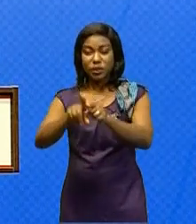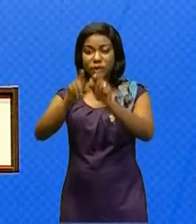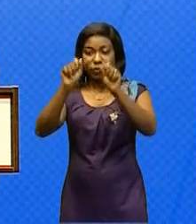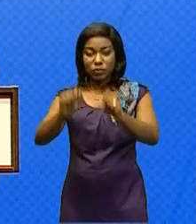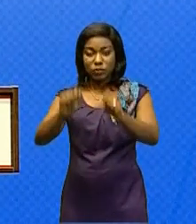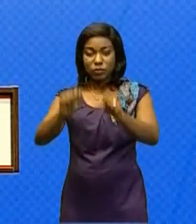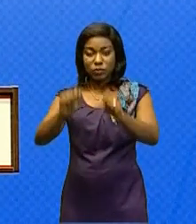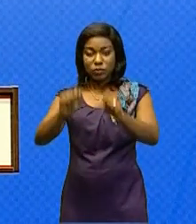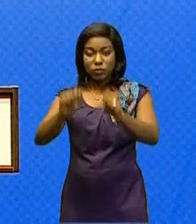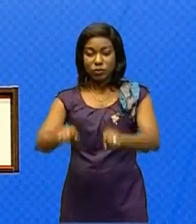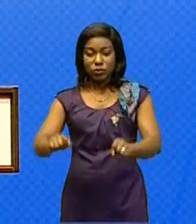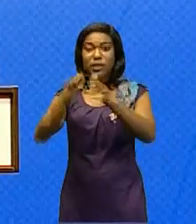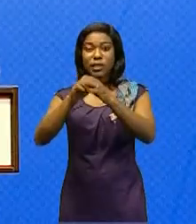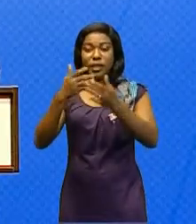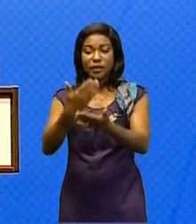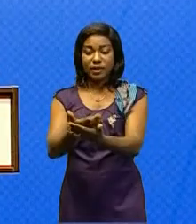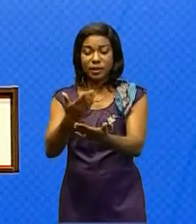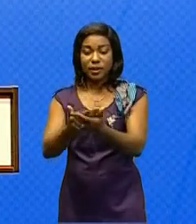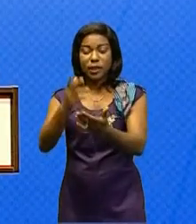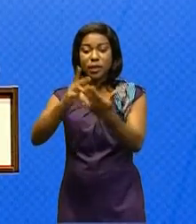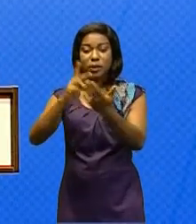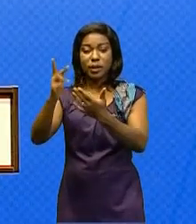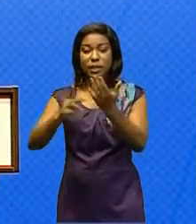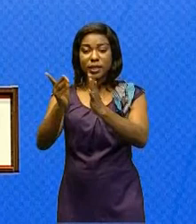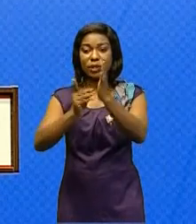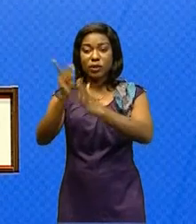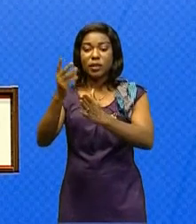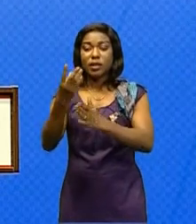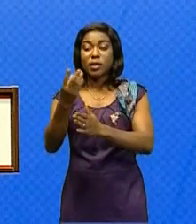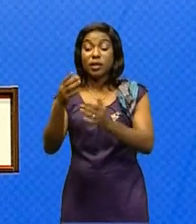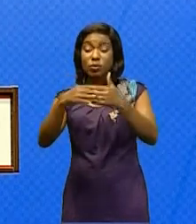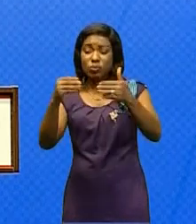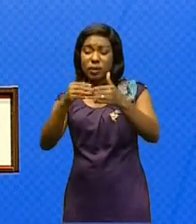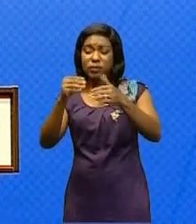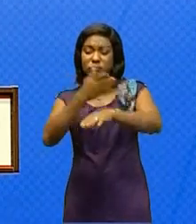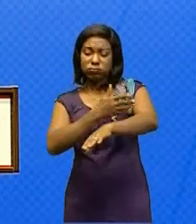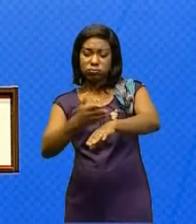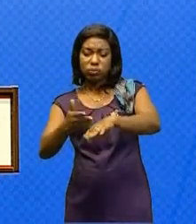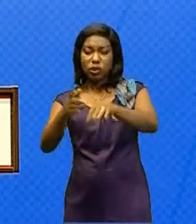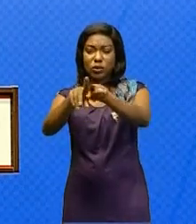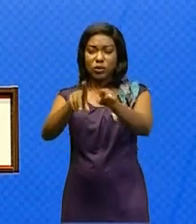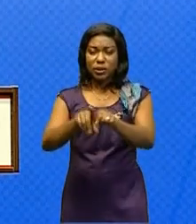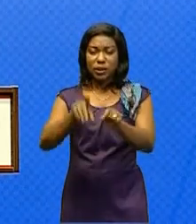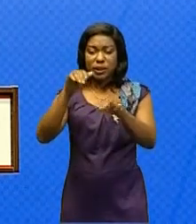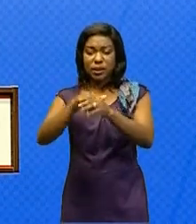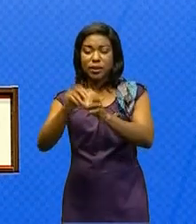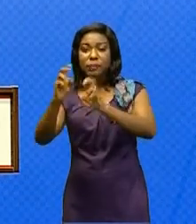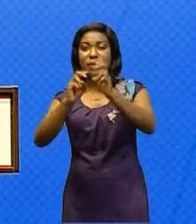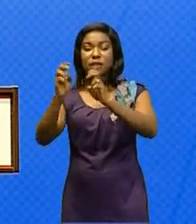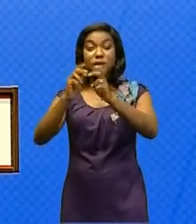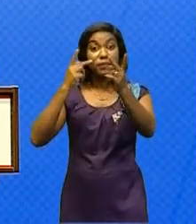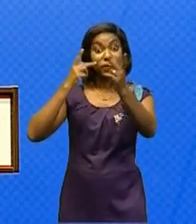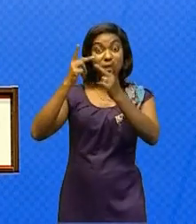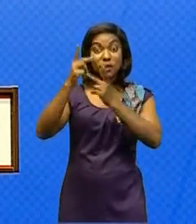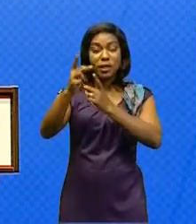écho à l'accélération du processus de dédollarisation par l'application stricte d'une série de mesures visant